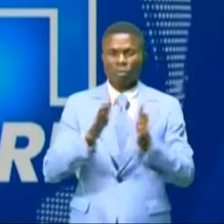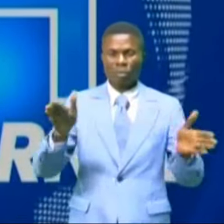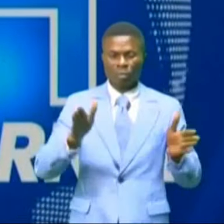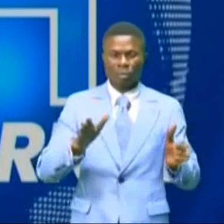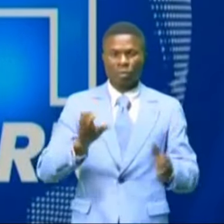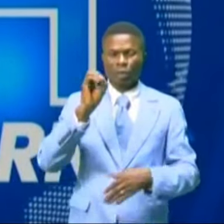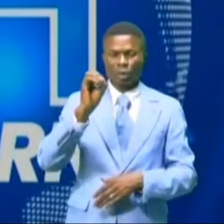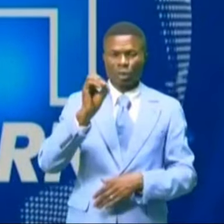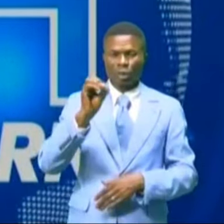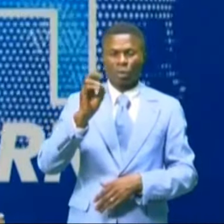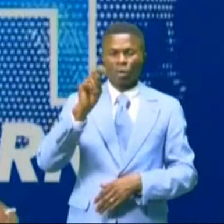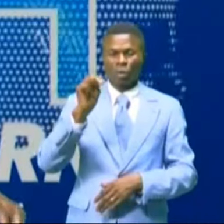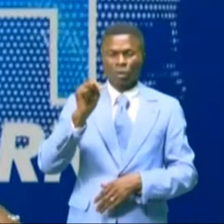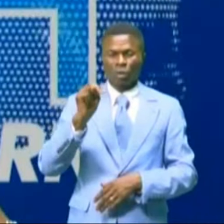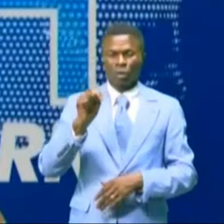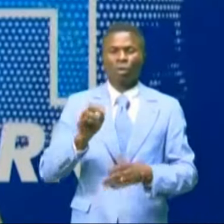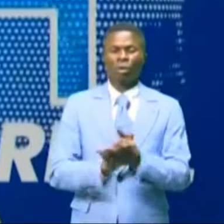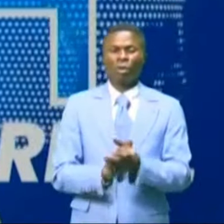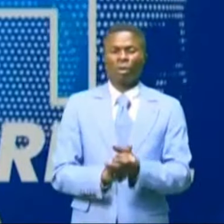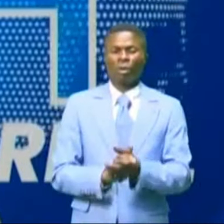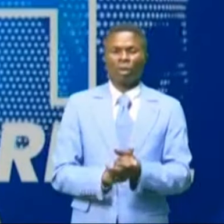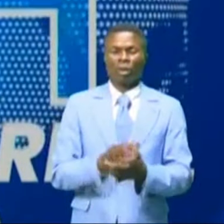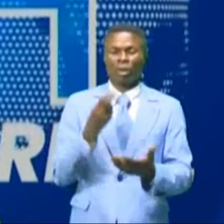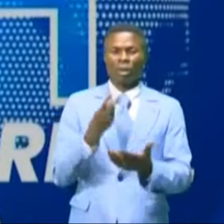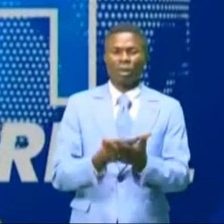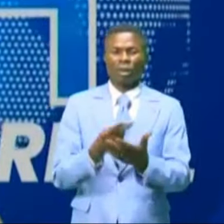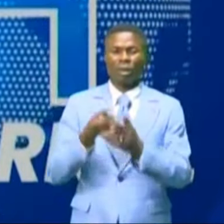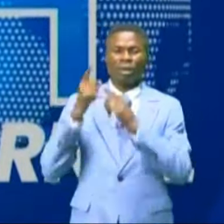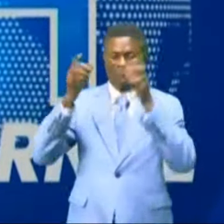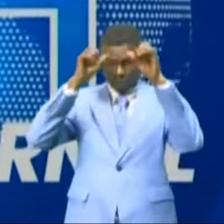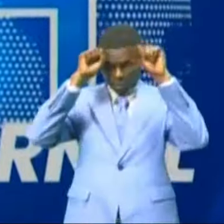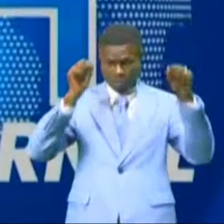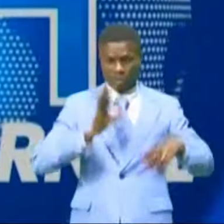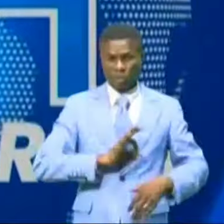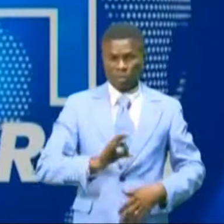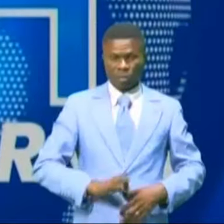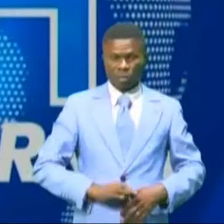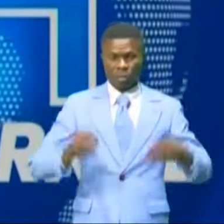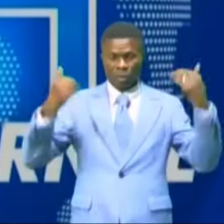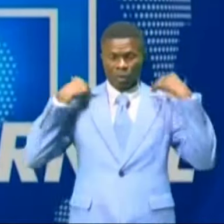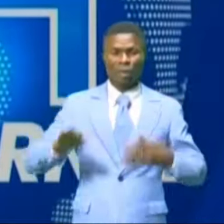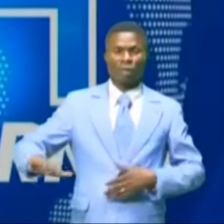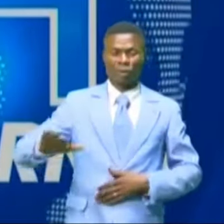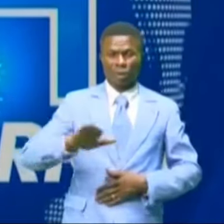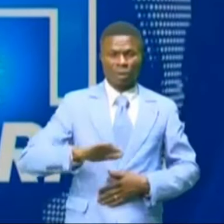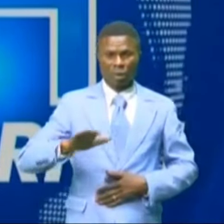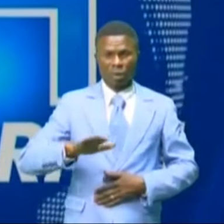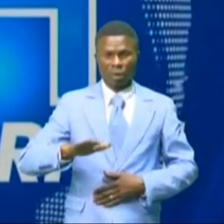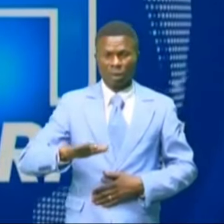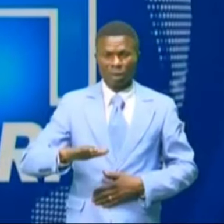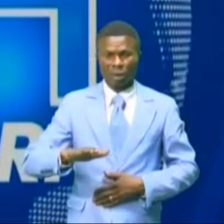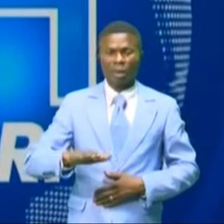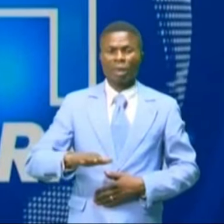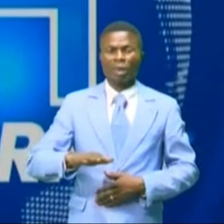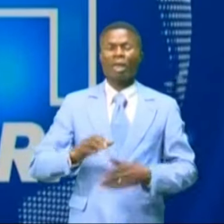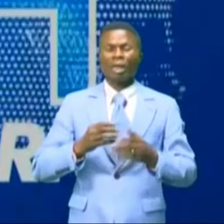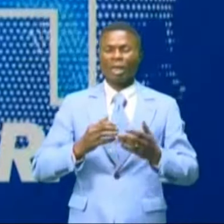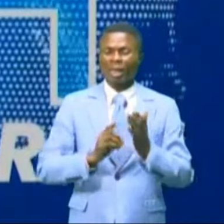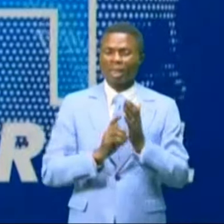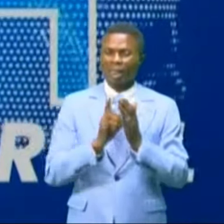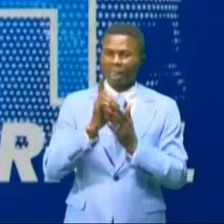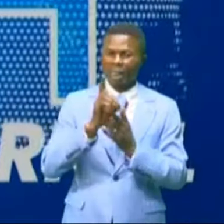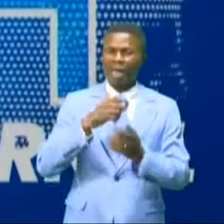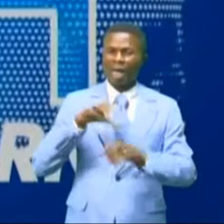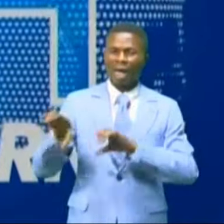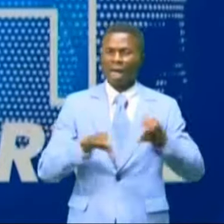l'Office national des transports, depuis l'avènement du président Tshisekedi à la tête de la RDC, un nouveau souffle de relance de toutes les